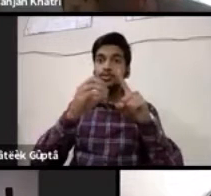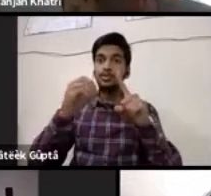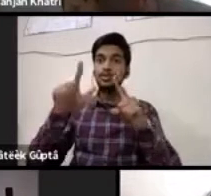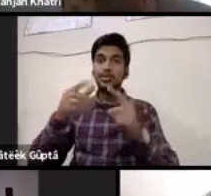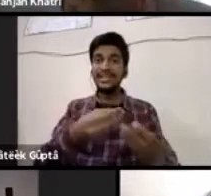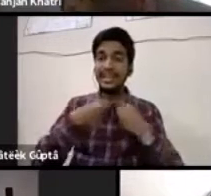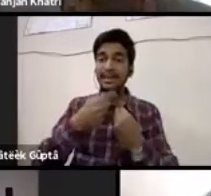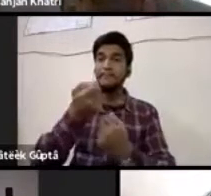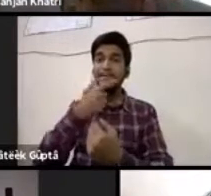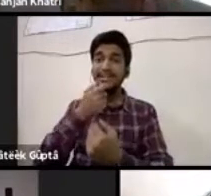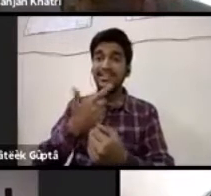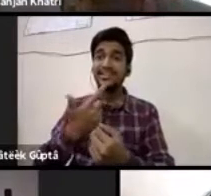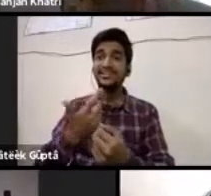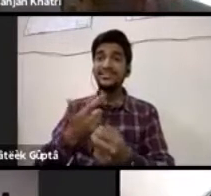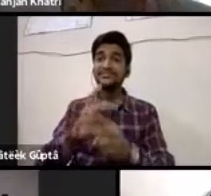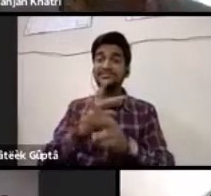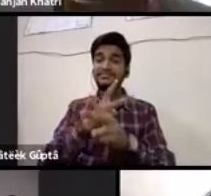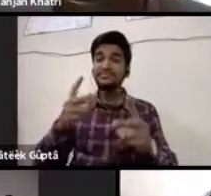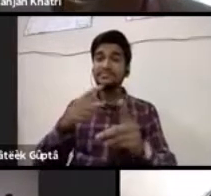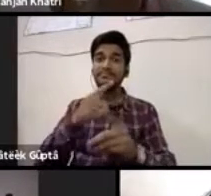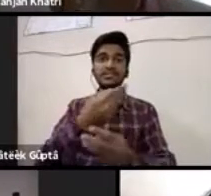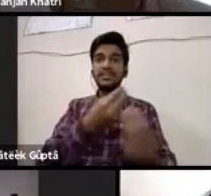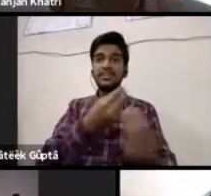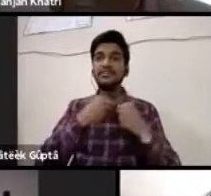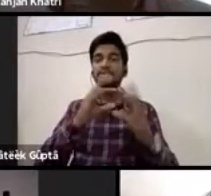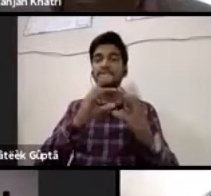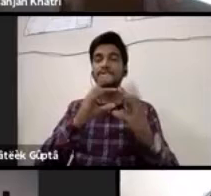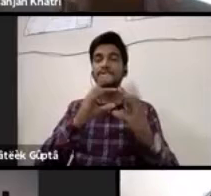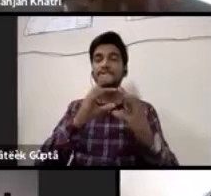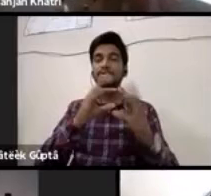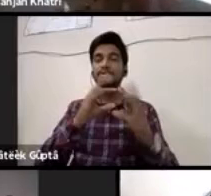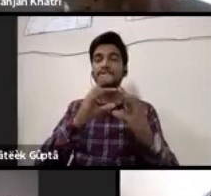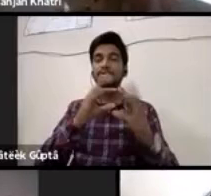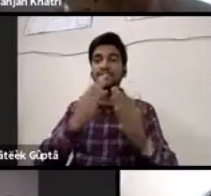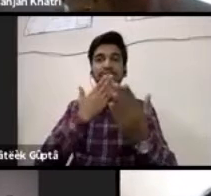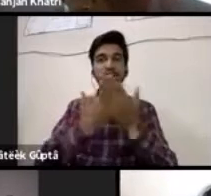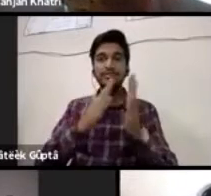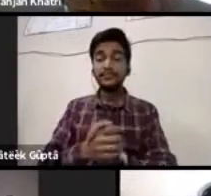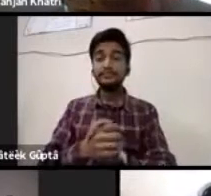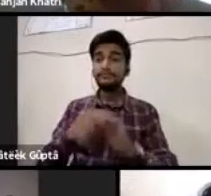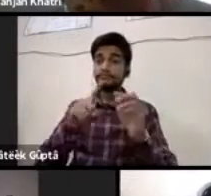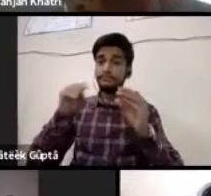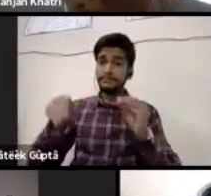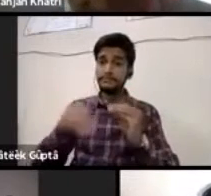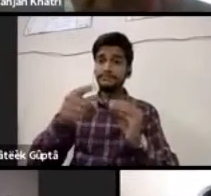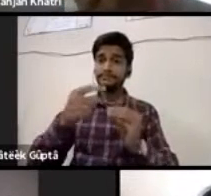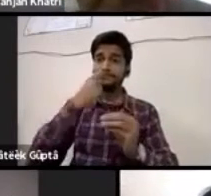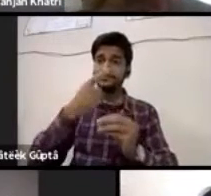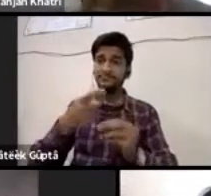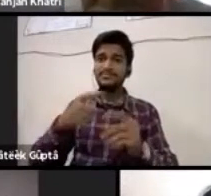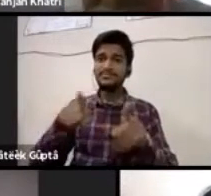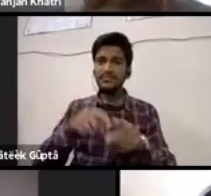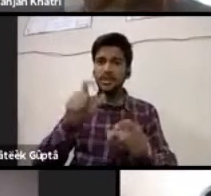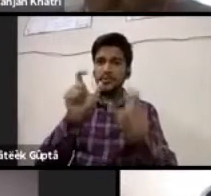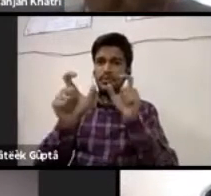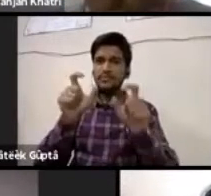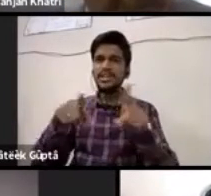मैं एक चीज मानता हूँ that you know हम इस शब्द का इस्तेमाल करते हैं दिव्यांग,